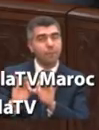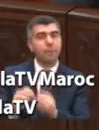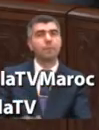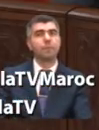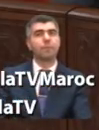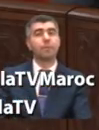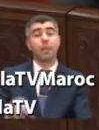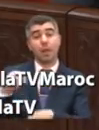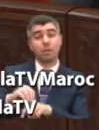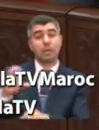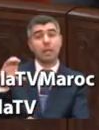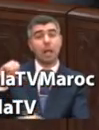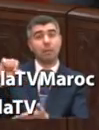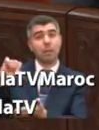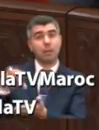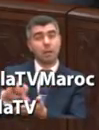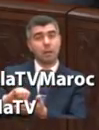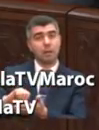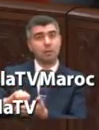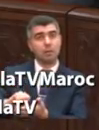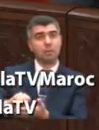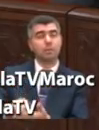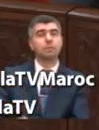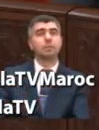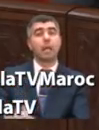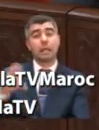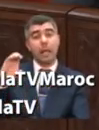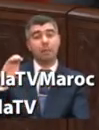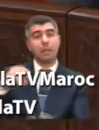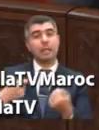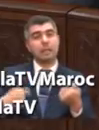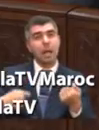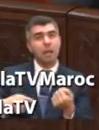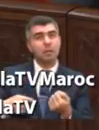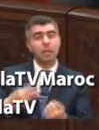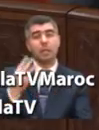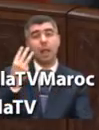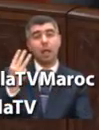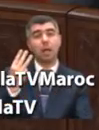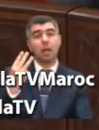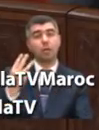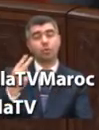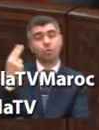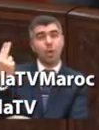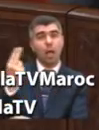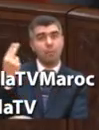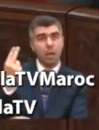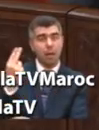للمديونة، مديونة اليوم جهة سلا دار بيضا سطات فيها ثلاثة الجامعات، فيها